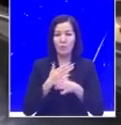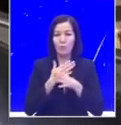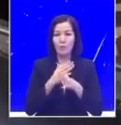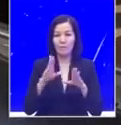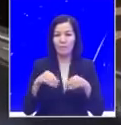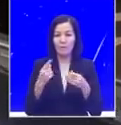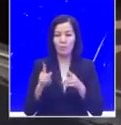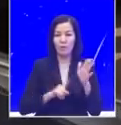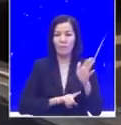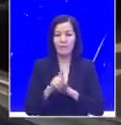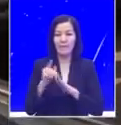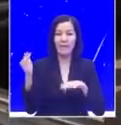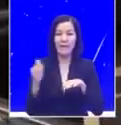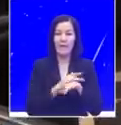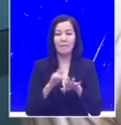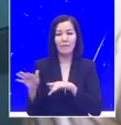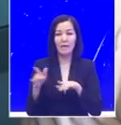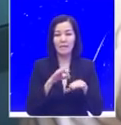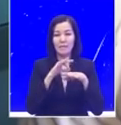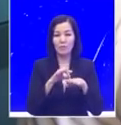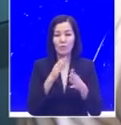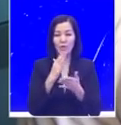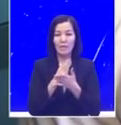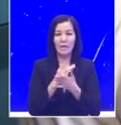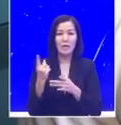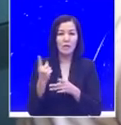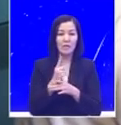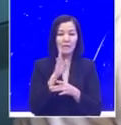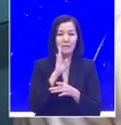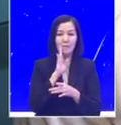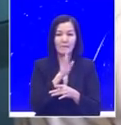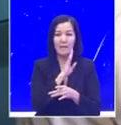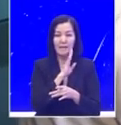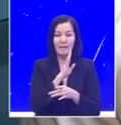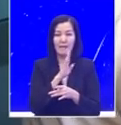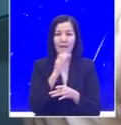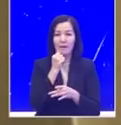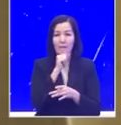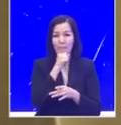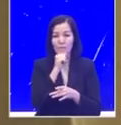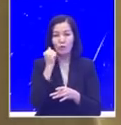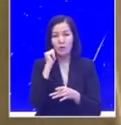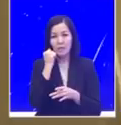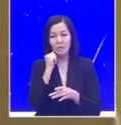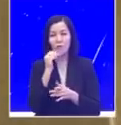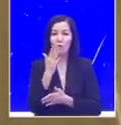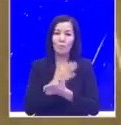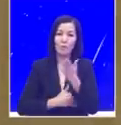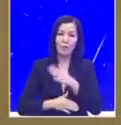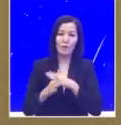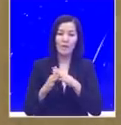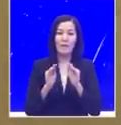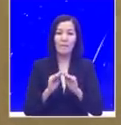көрсетуде. Қайырымдылық акцияларын ұйымдастырды. Аясында жалғыз басты қариялар, мүгедектер мен аз қамтылған отбасылар қамтылды.